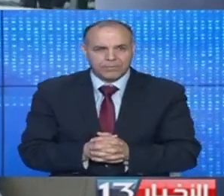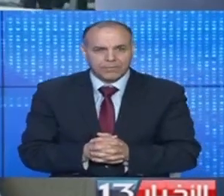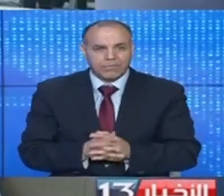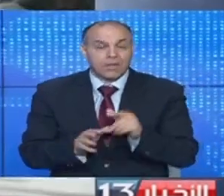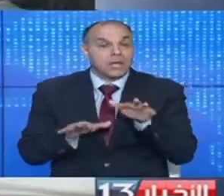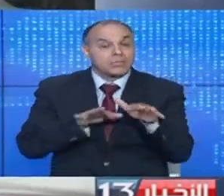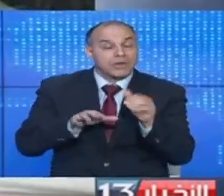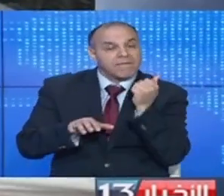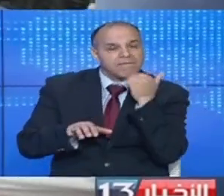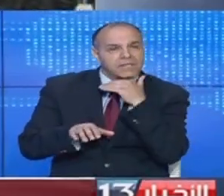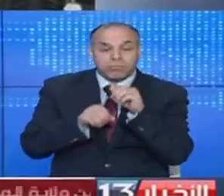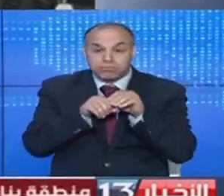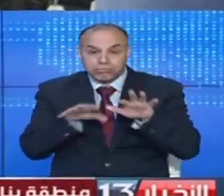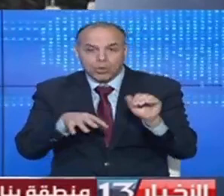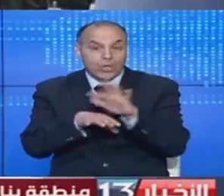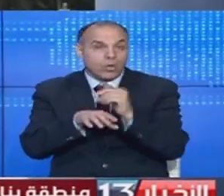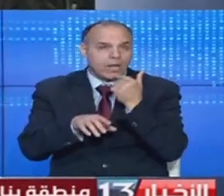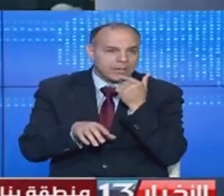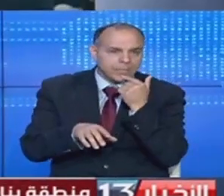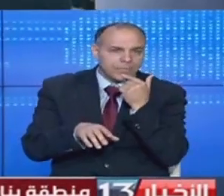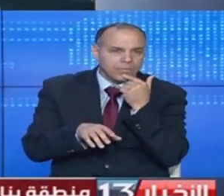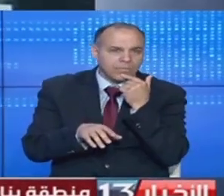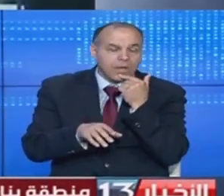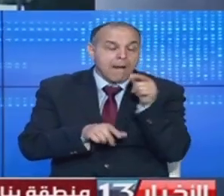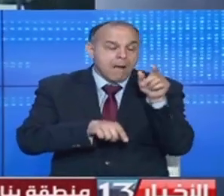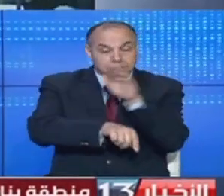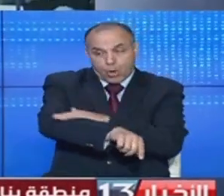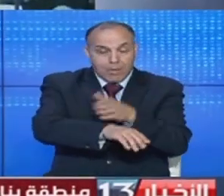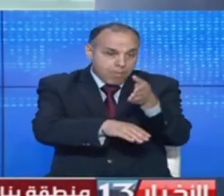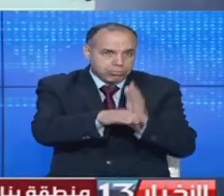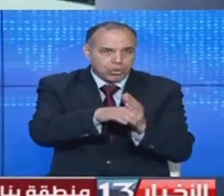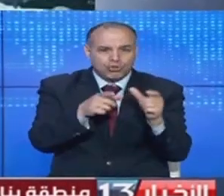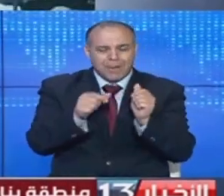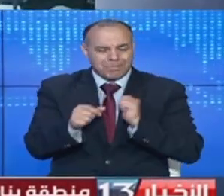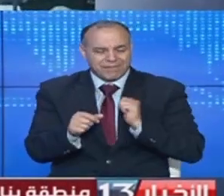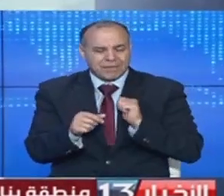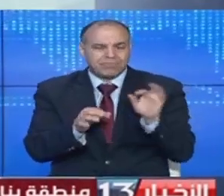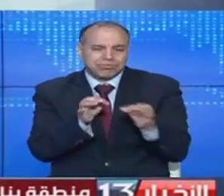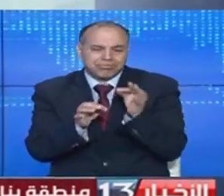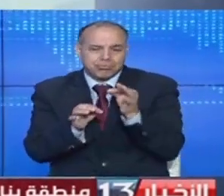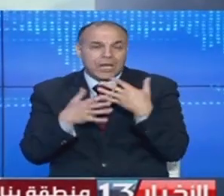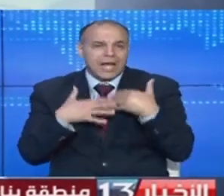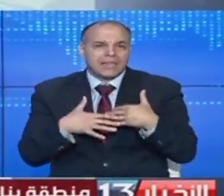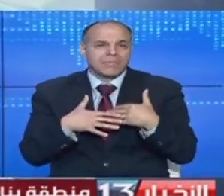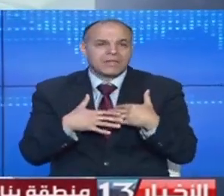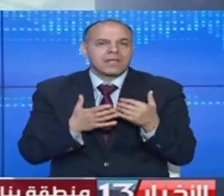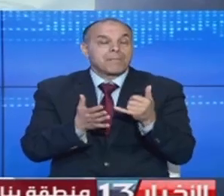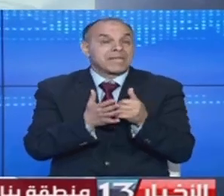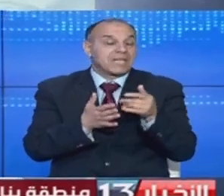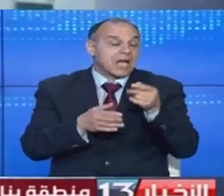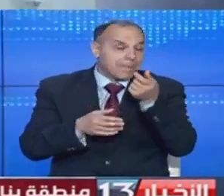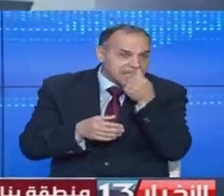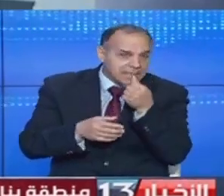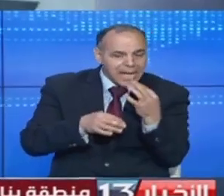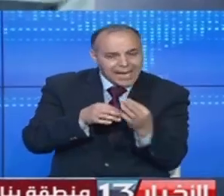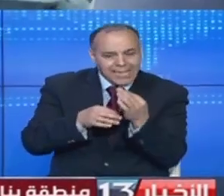كإجراء طارئ لمنع انتشار فيروس كورونا، تجند البعض من عمال مؤسسة مختصة في النسيج والإكساء بمدينة بنان